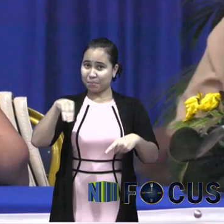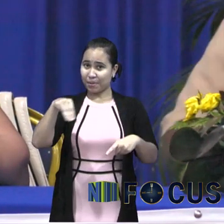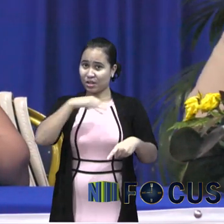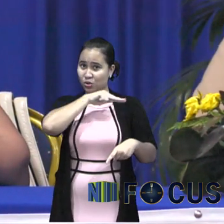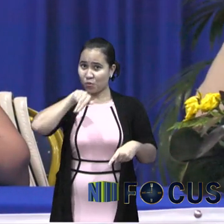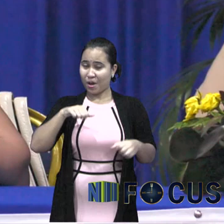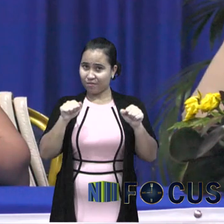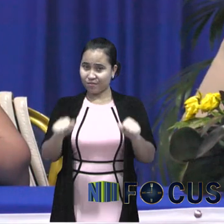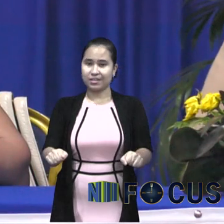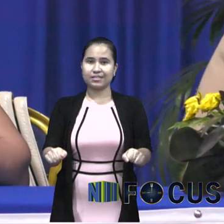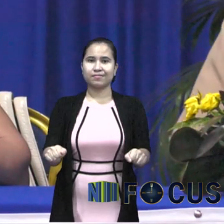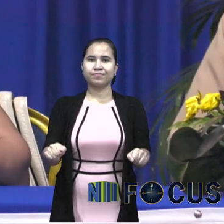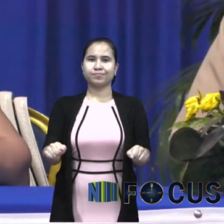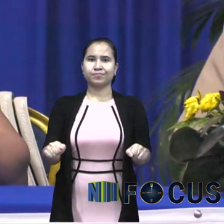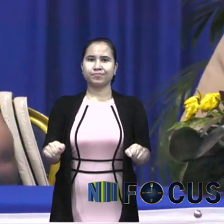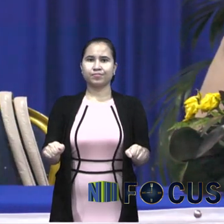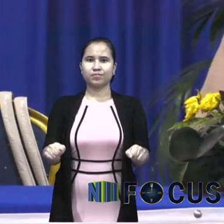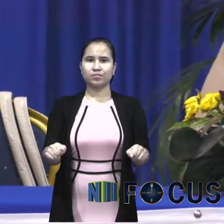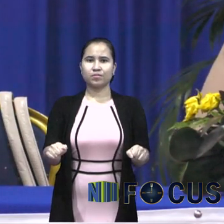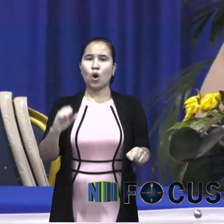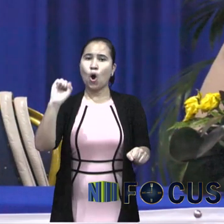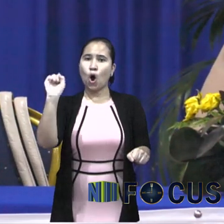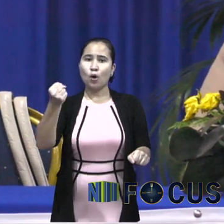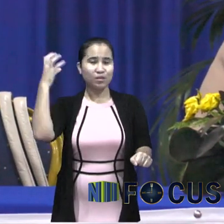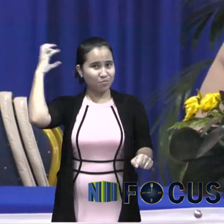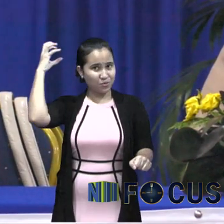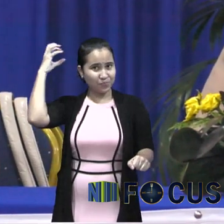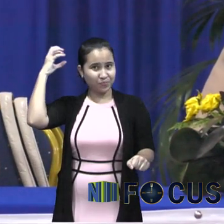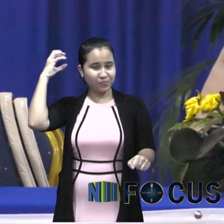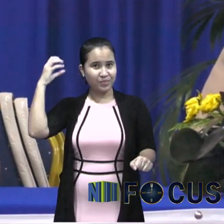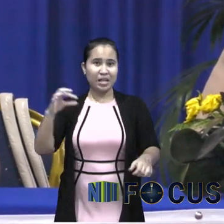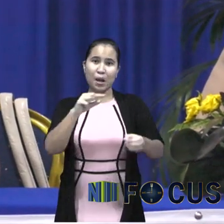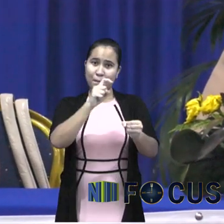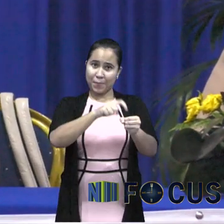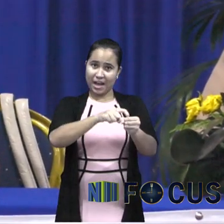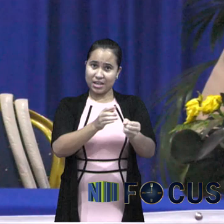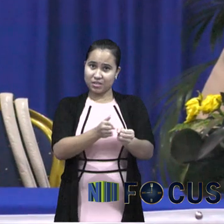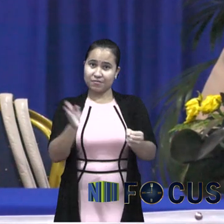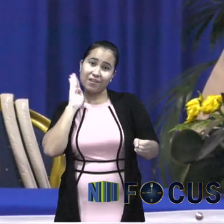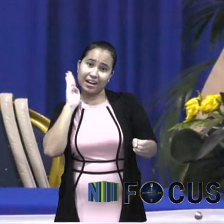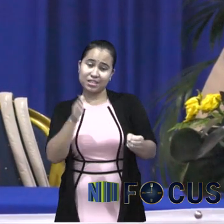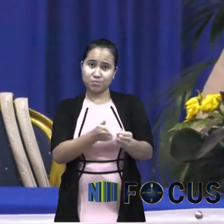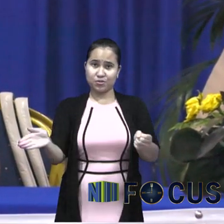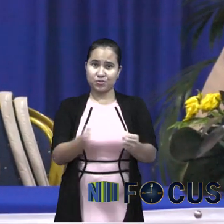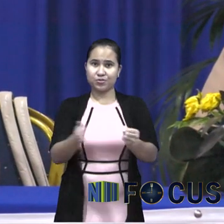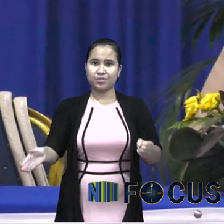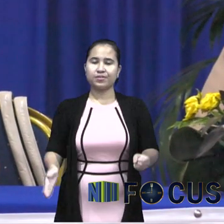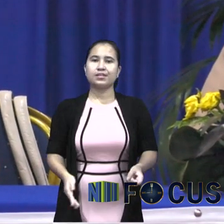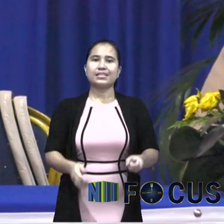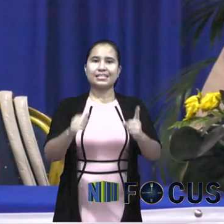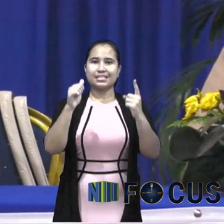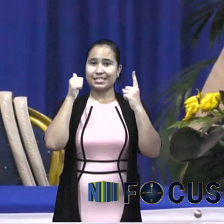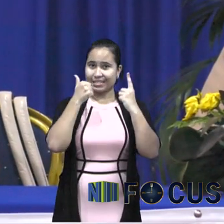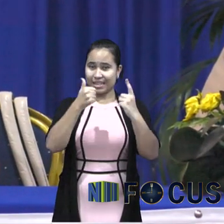vastgesteld dat vanwege de crisissituatie de paasvakantieperiode was vastgesteld van 16 maart